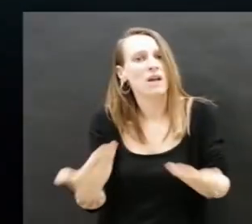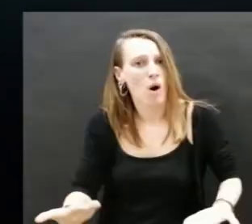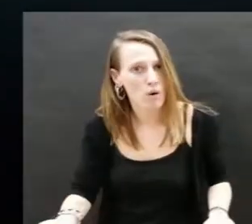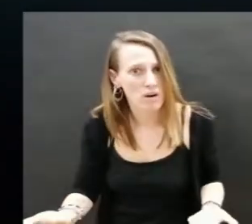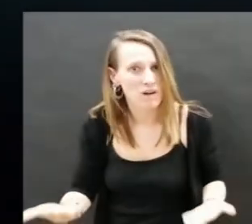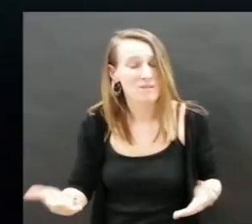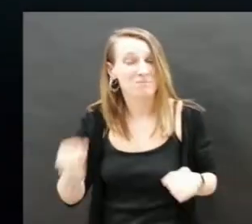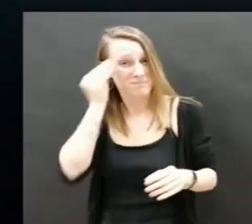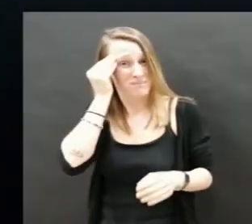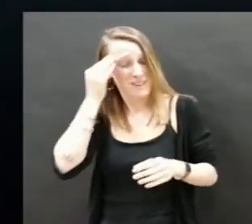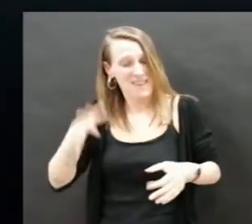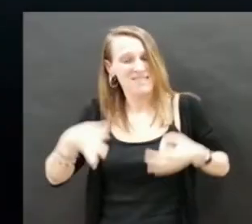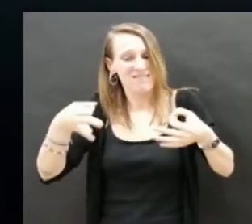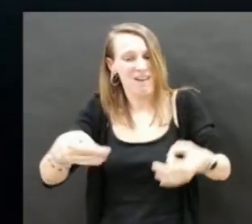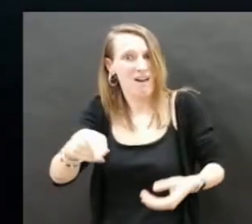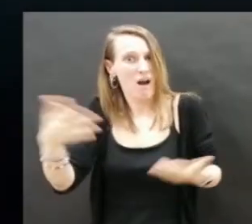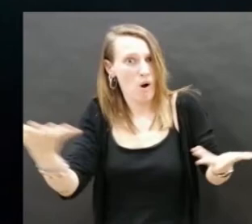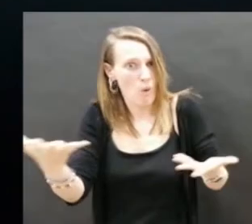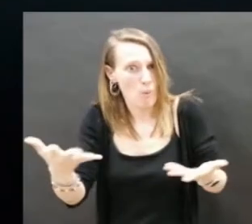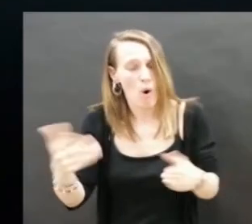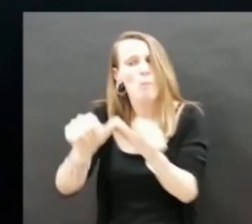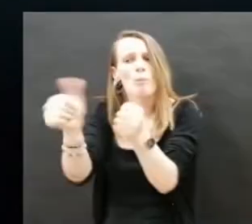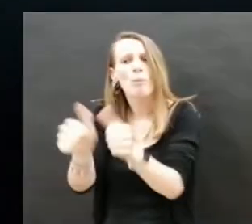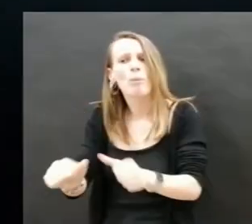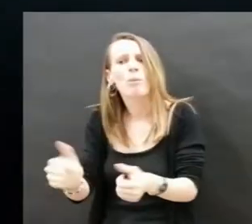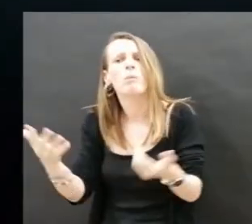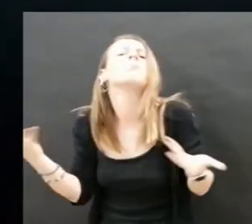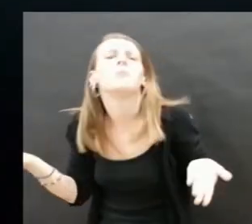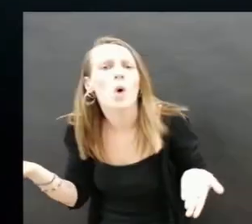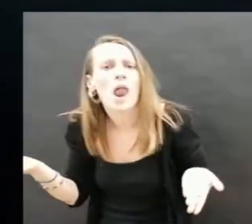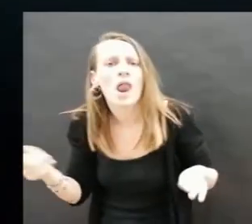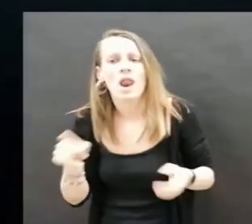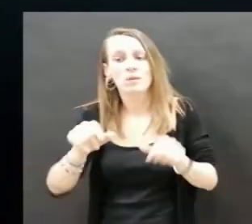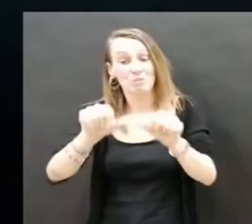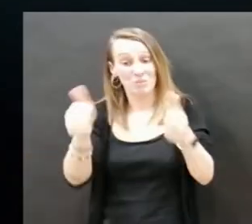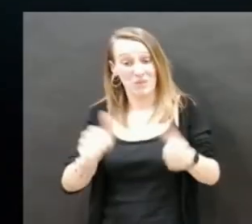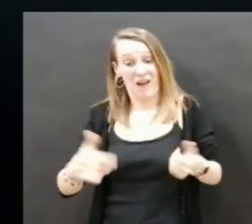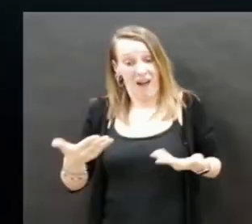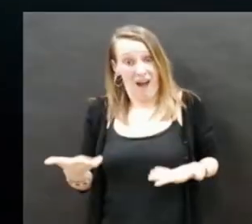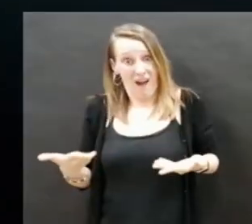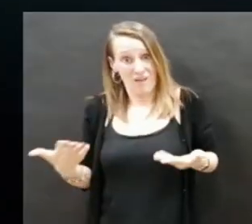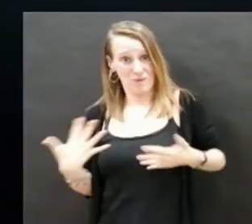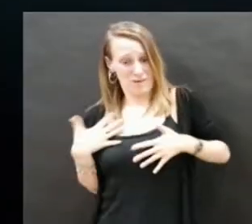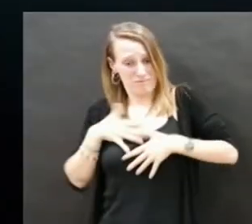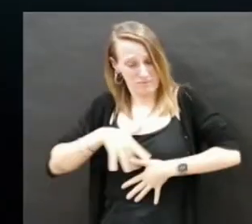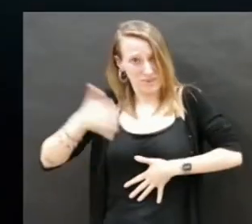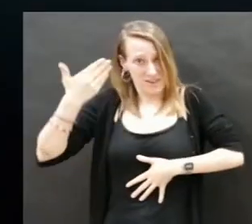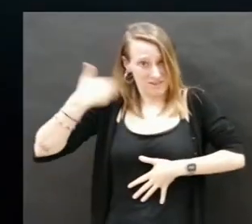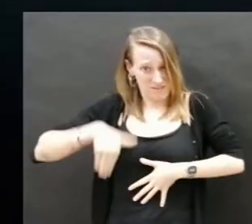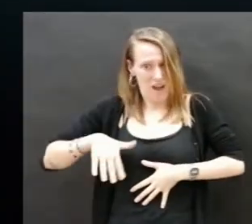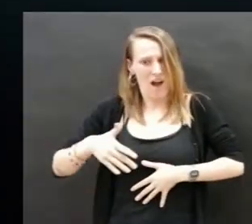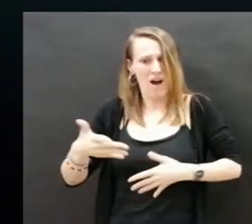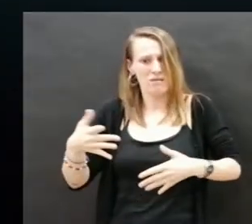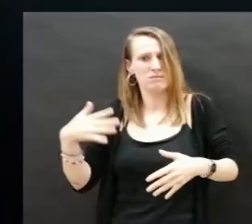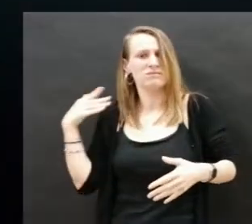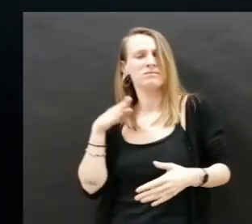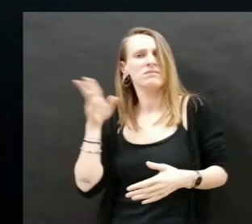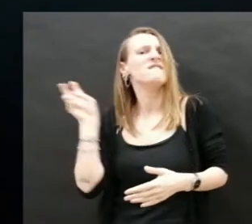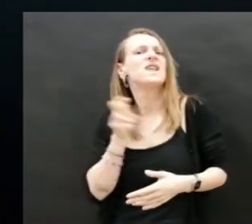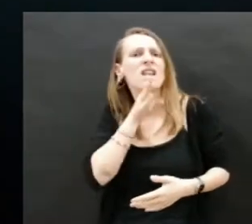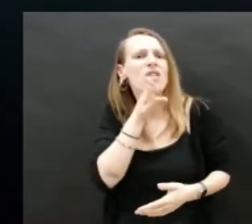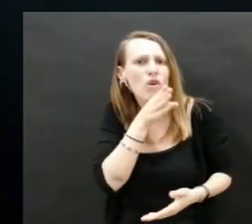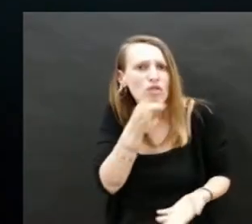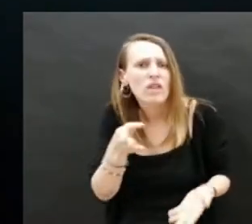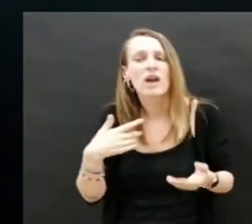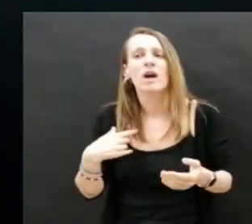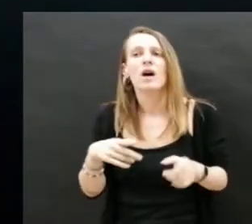hem arribat, quins han estat els nostres models, d'on hem tret el model de masculinitat que tenim internalitzat, a partir d'aquí,